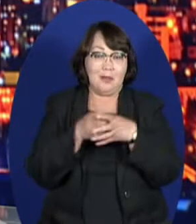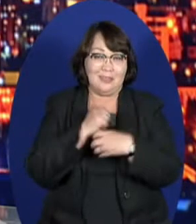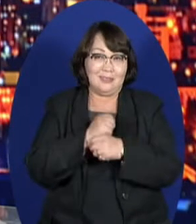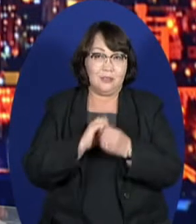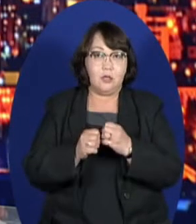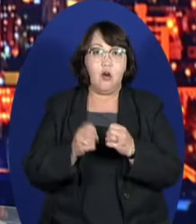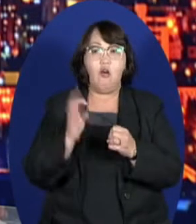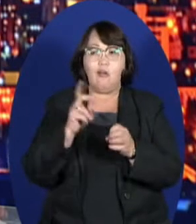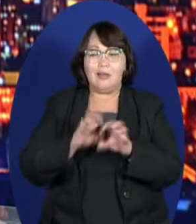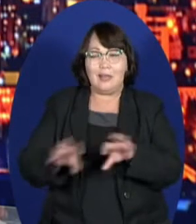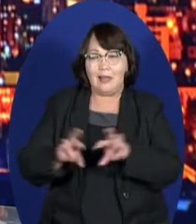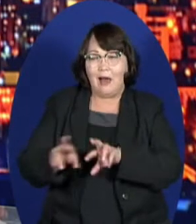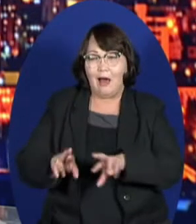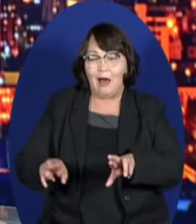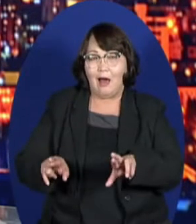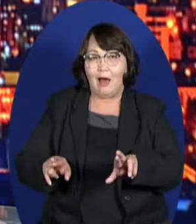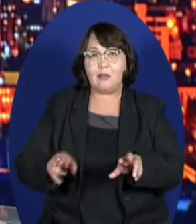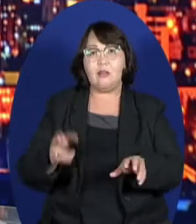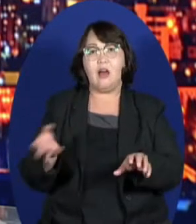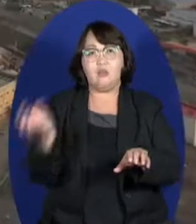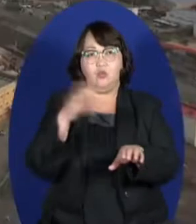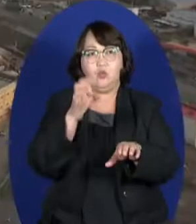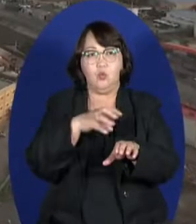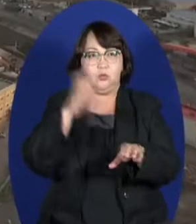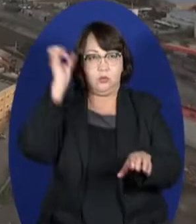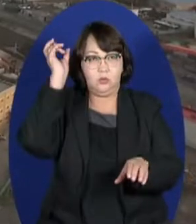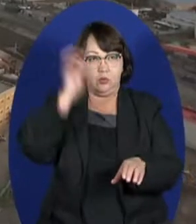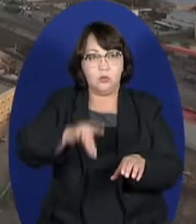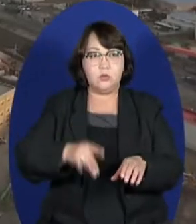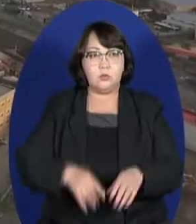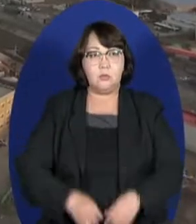ангилан ялгаж ачуулж хэвшлээ.